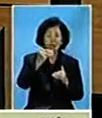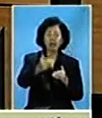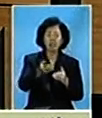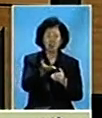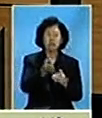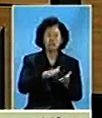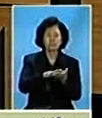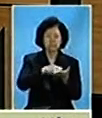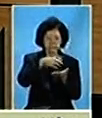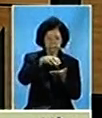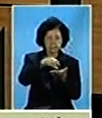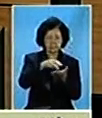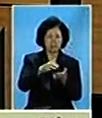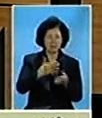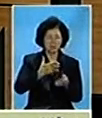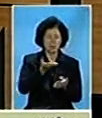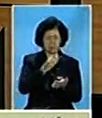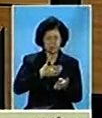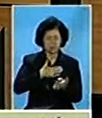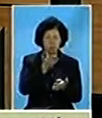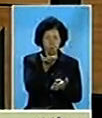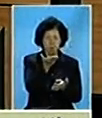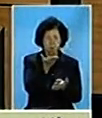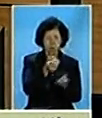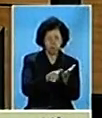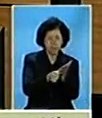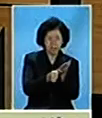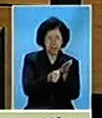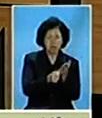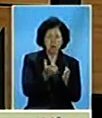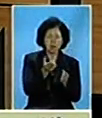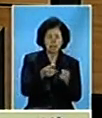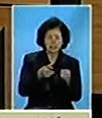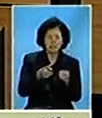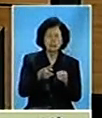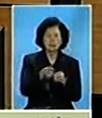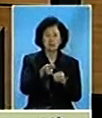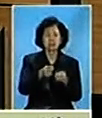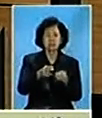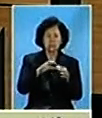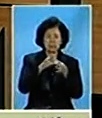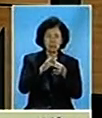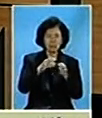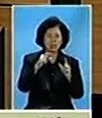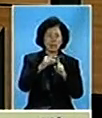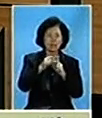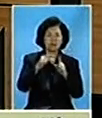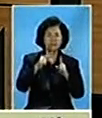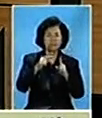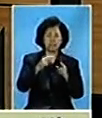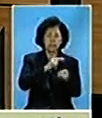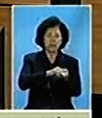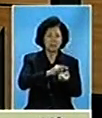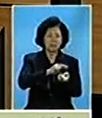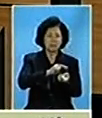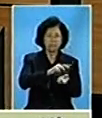ราบเรียนว่าในส่วนที่ผมแปลไว้ว่าให้ตัดคำว่าแพทย์แผนไทยประยุกต์เนี่ยออกนั้นผมขอถอนทั้ง